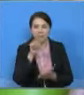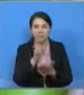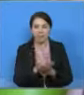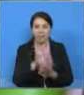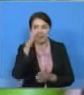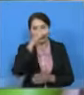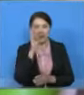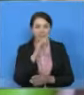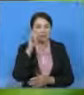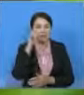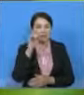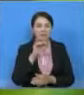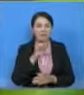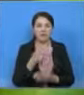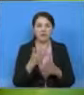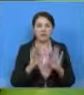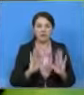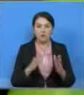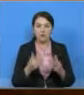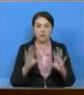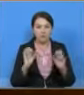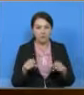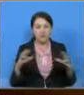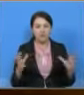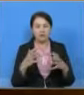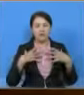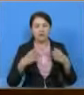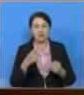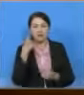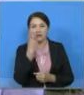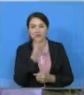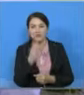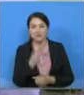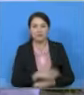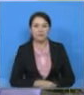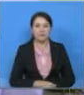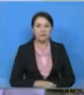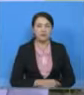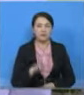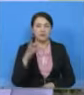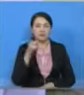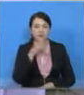обязанность родителей, считают специалисты. Только так можно сохранить здоровье полости рта. Зубную пасту